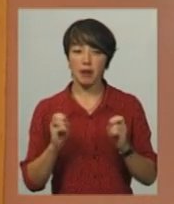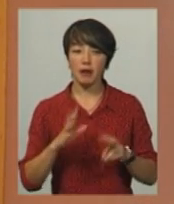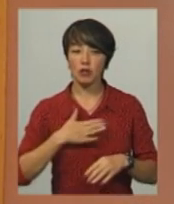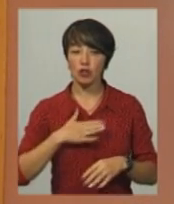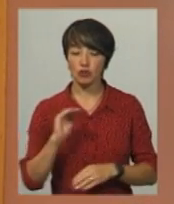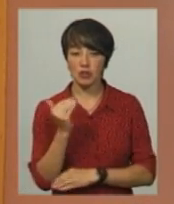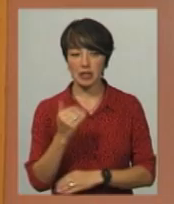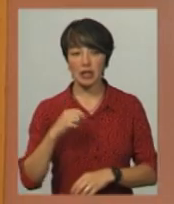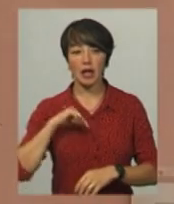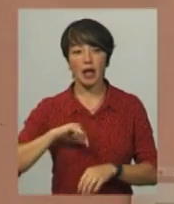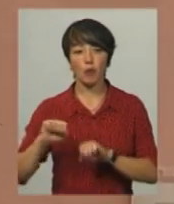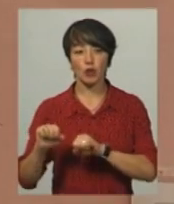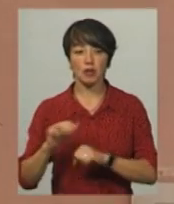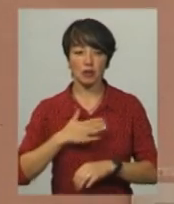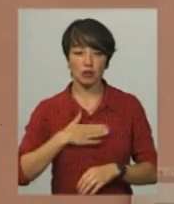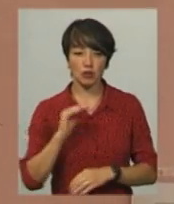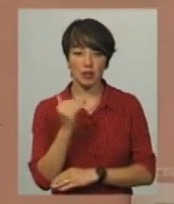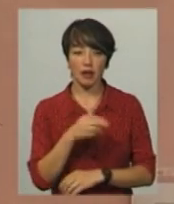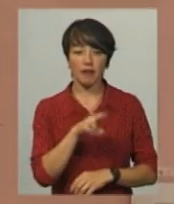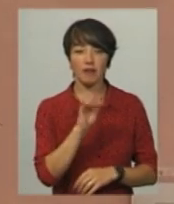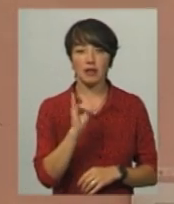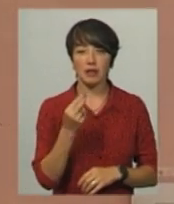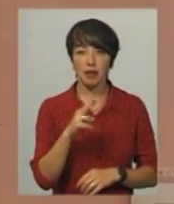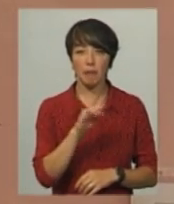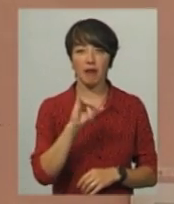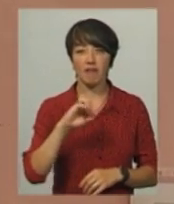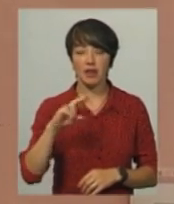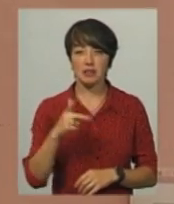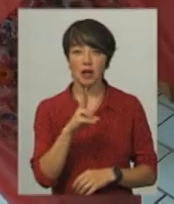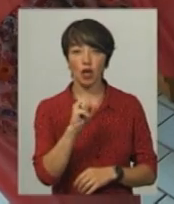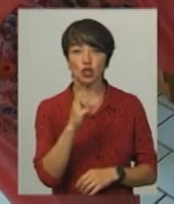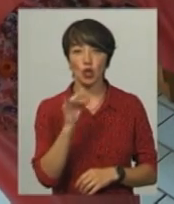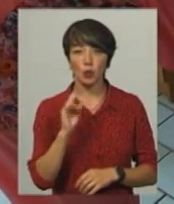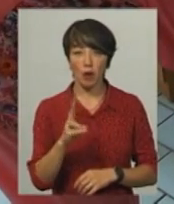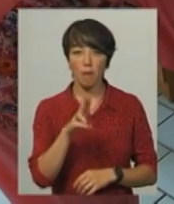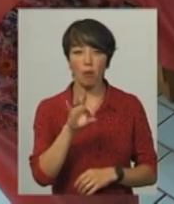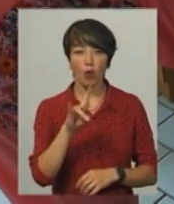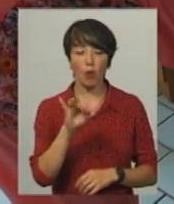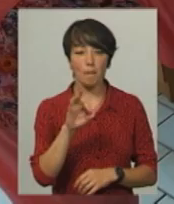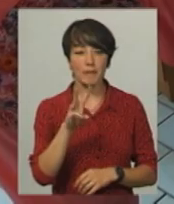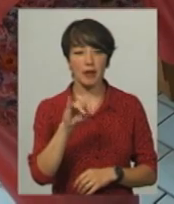і імунітет для нашої дитини. Вона від дифтерії, від кашлюка, від правця, від поліомієліту.